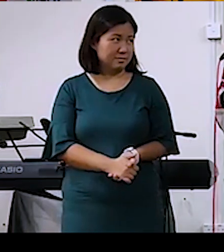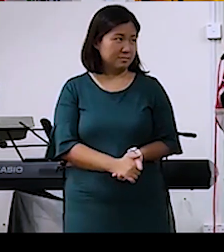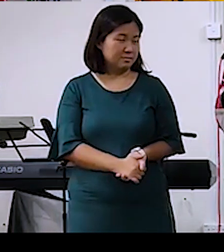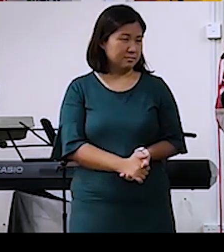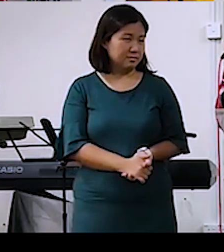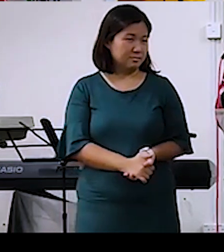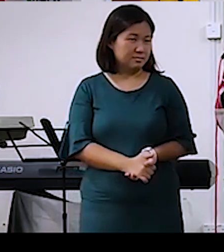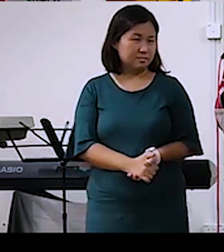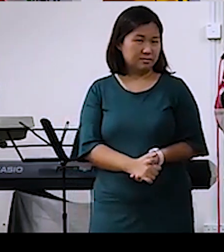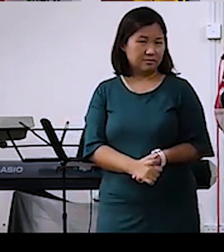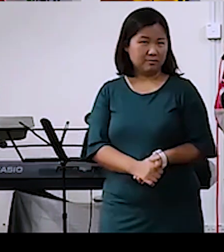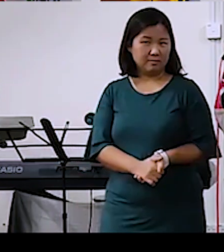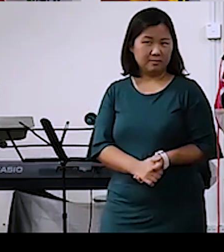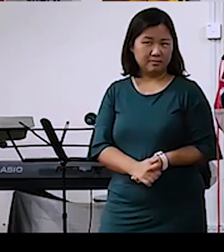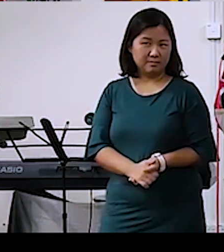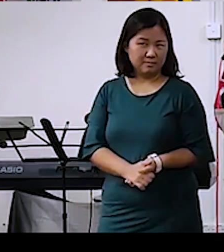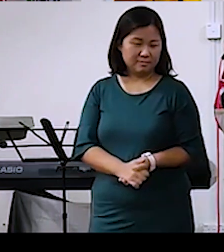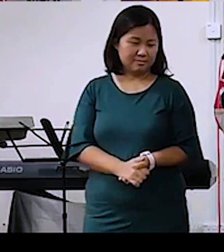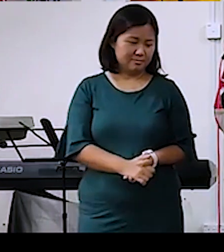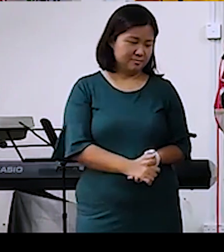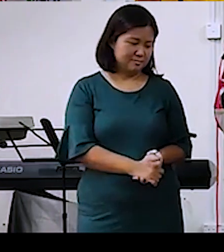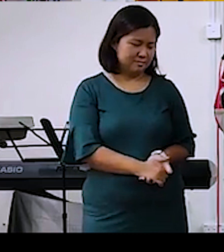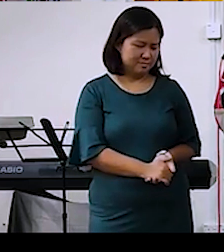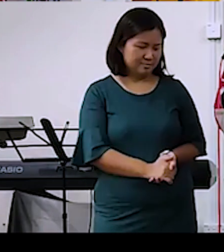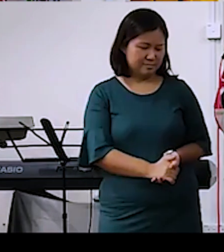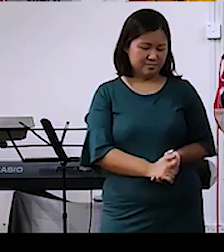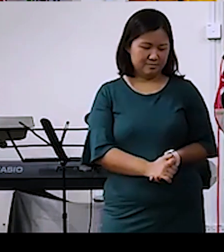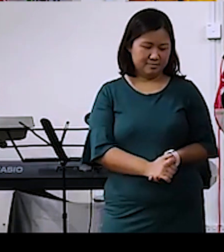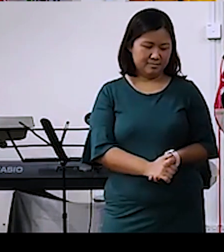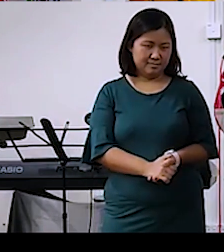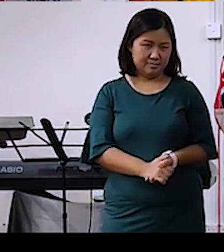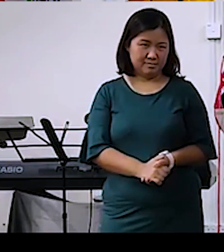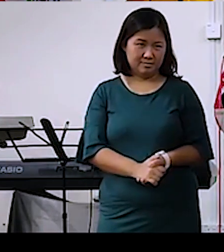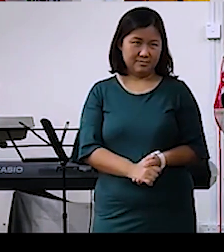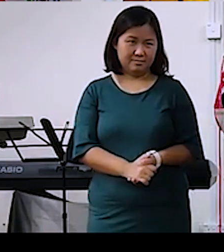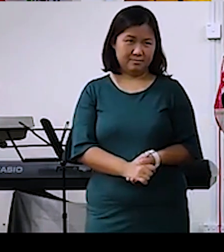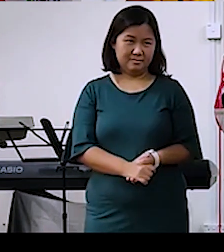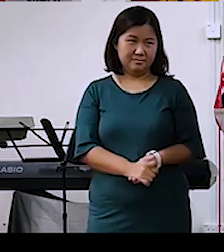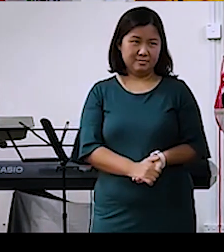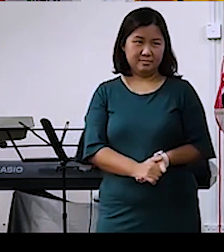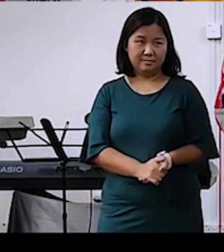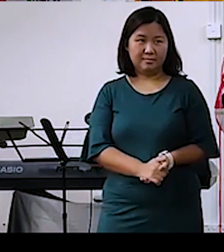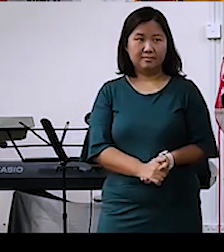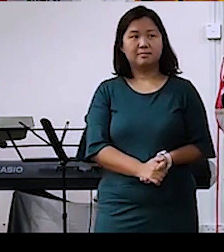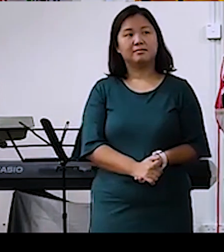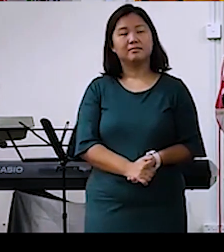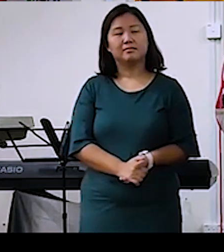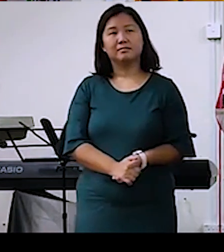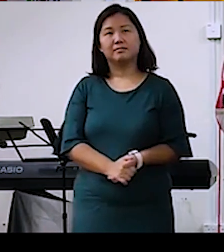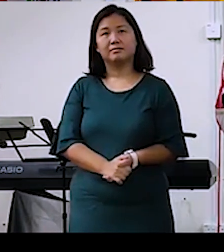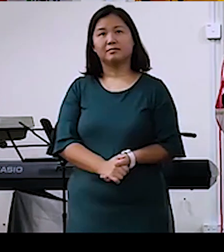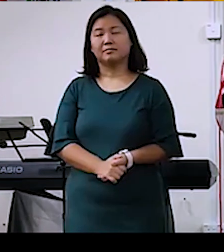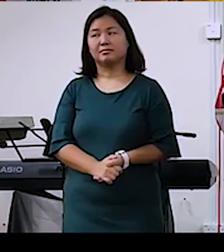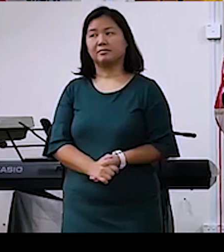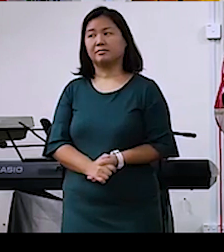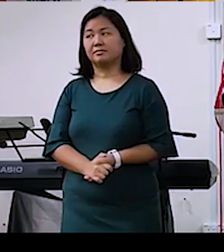是一个持续的，就不只是一次而已。那么你一直宣告，一直弃绝，一直到你真正的知道在你的灵